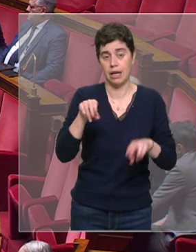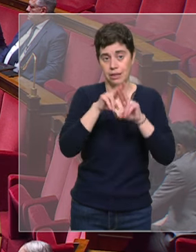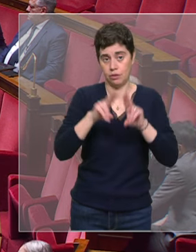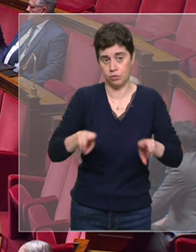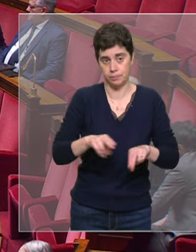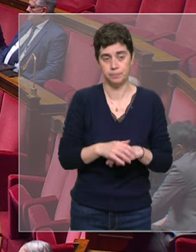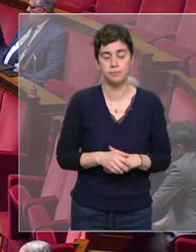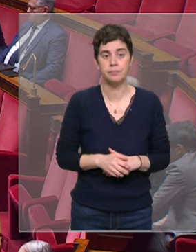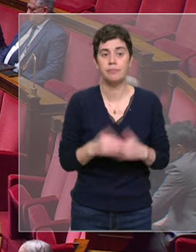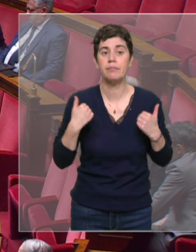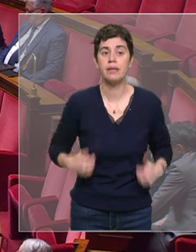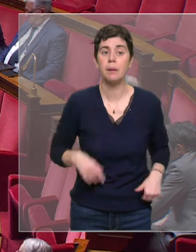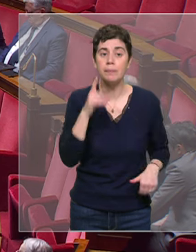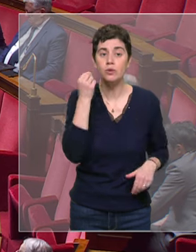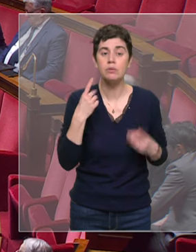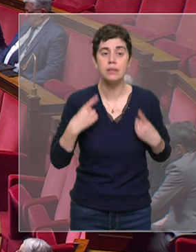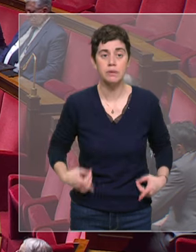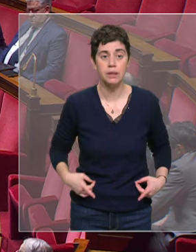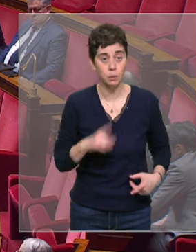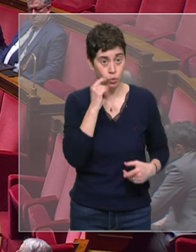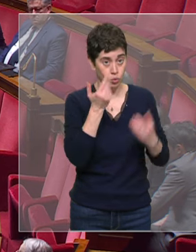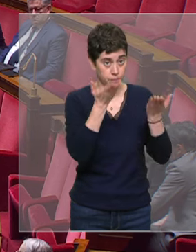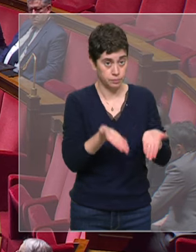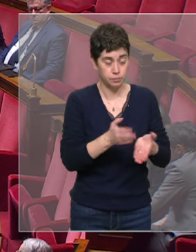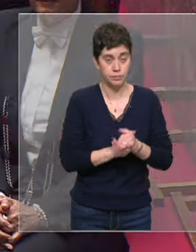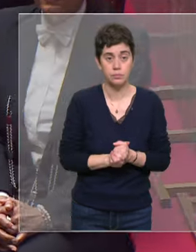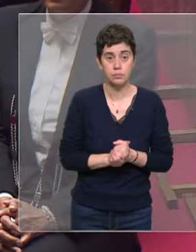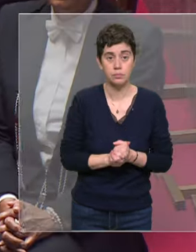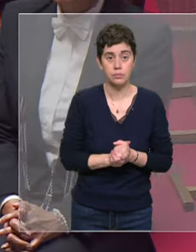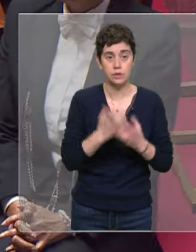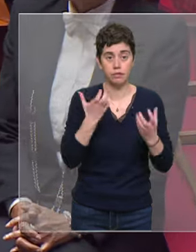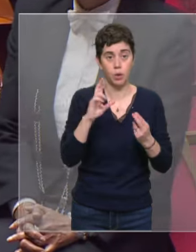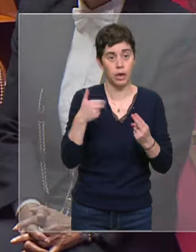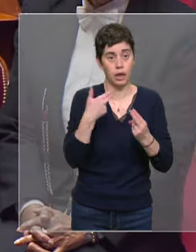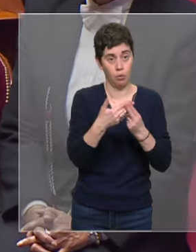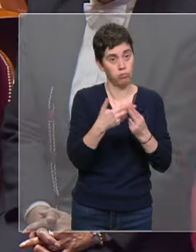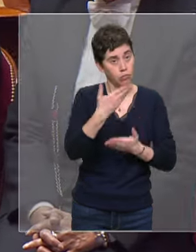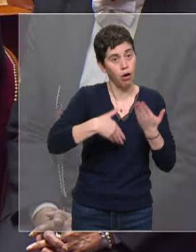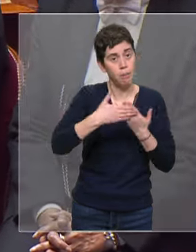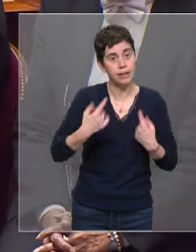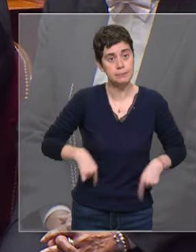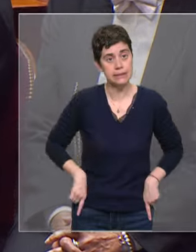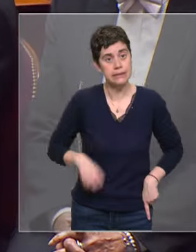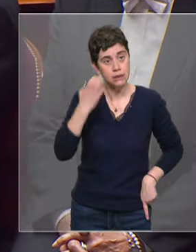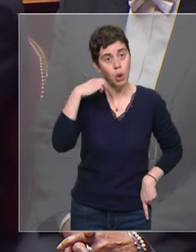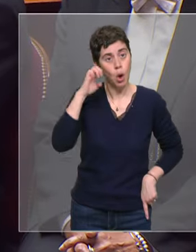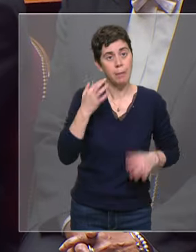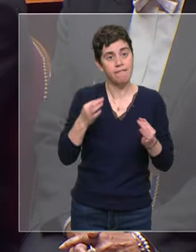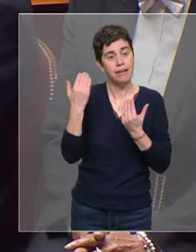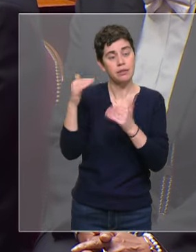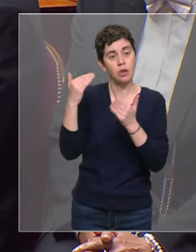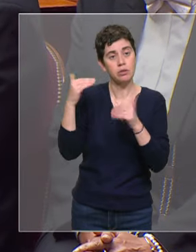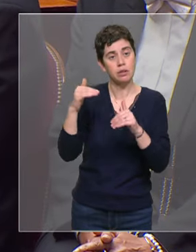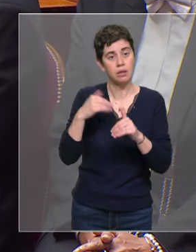Mesdames, messieurs les députés Bilongo, je vais vous répondre au nom du ministre de l'Europe et des Affaires étrangères. Nous